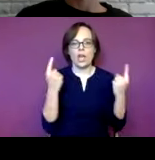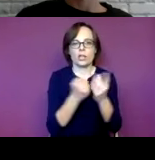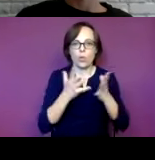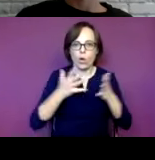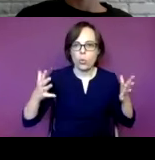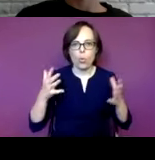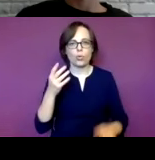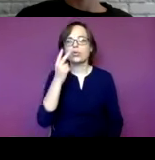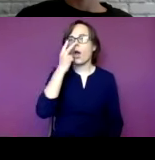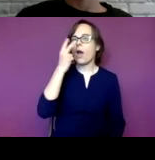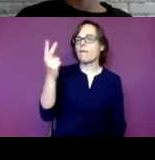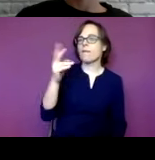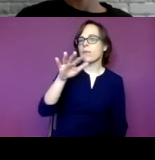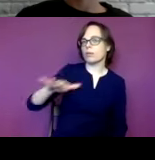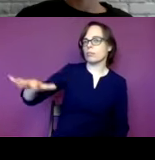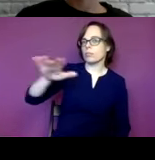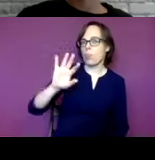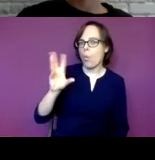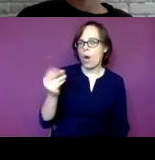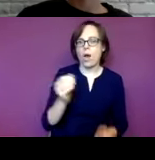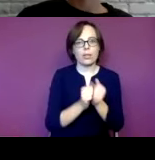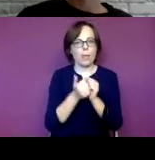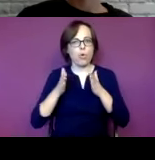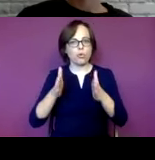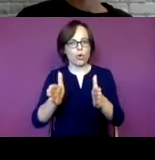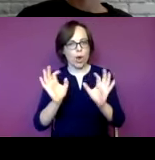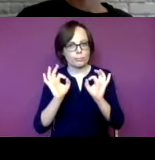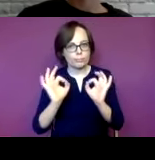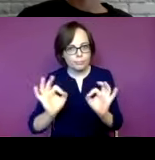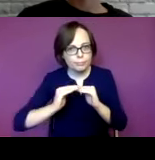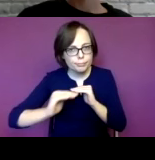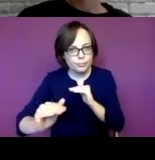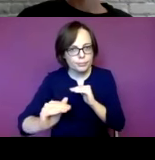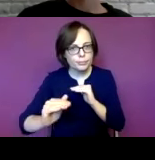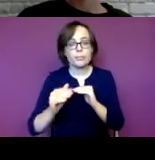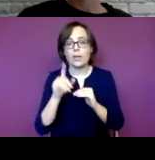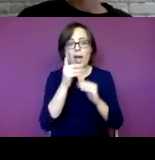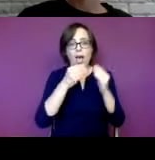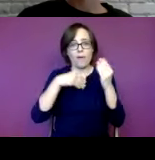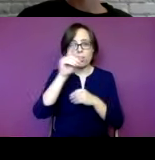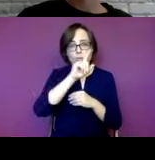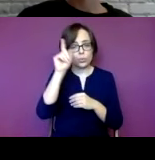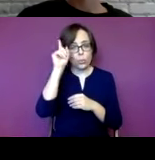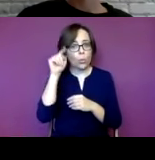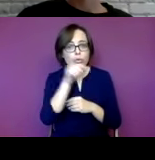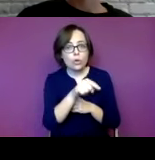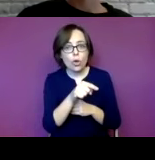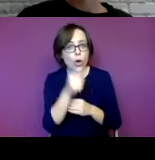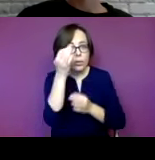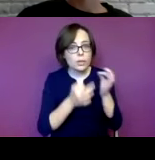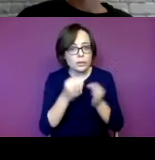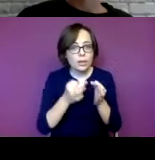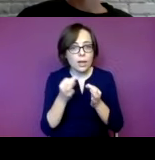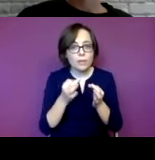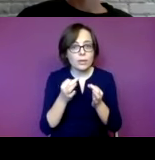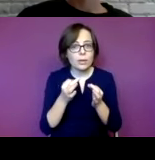ogóle większość ludzi jakby nie traktuje tego środowiska, kiedy poszukuje swojego miejsca w kategoriach społecznych. Nie zadając sobie pytanie, kto będzie